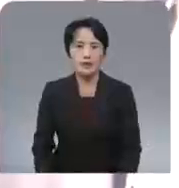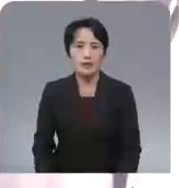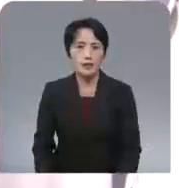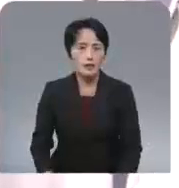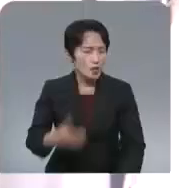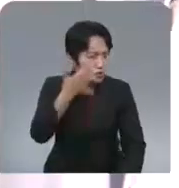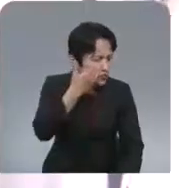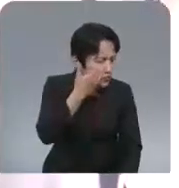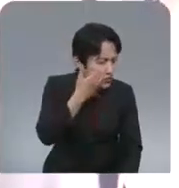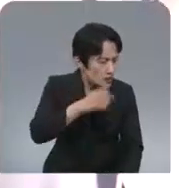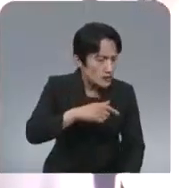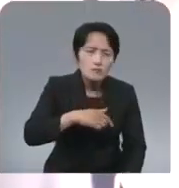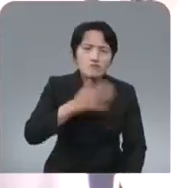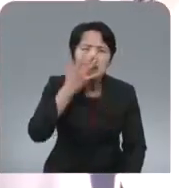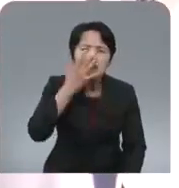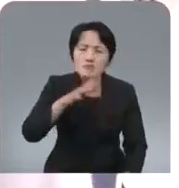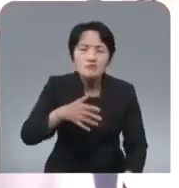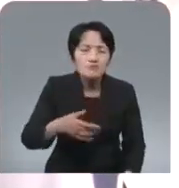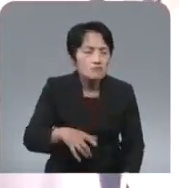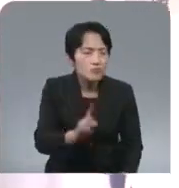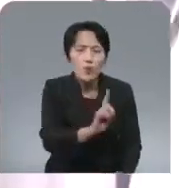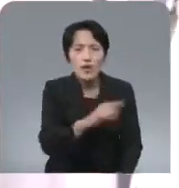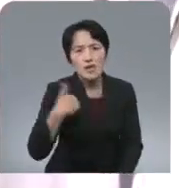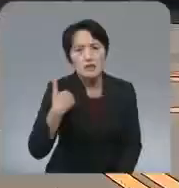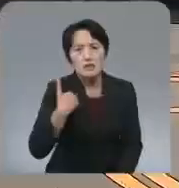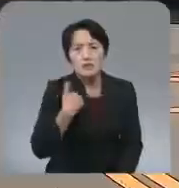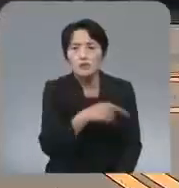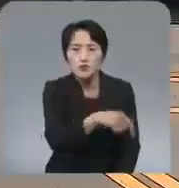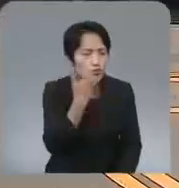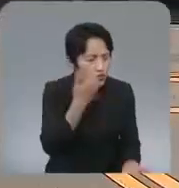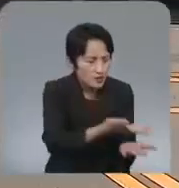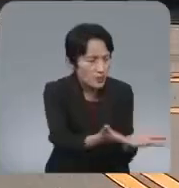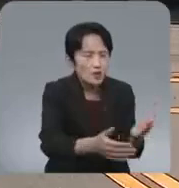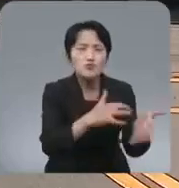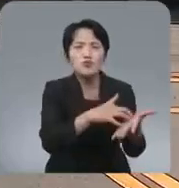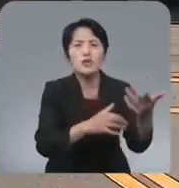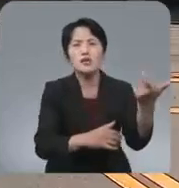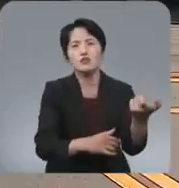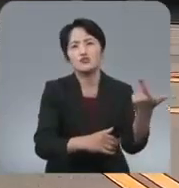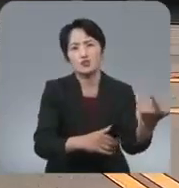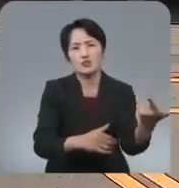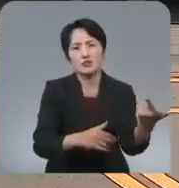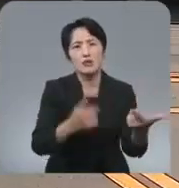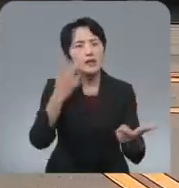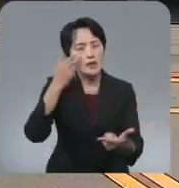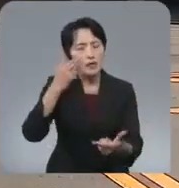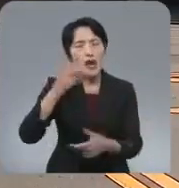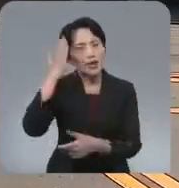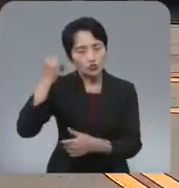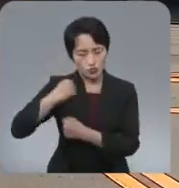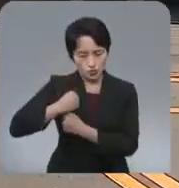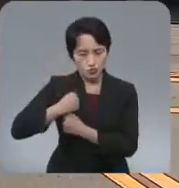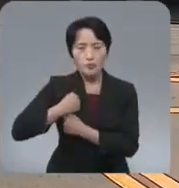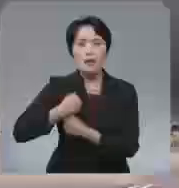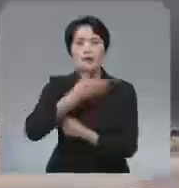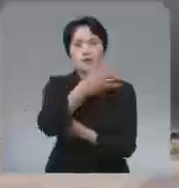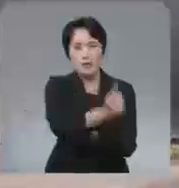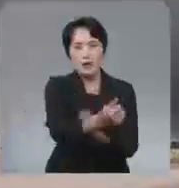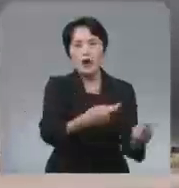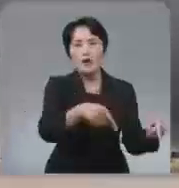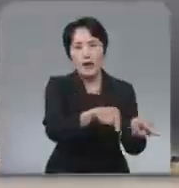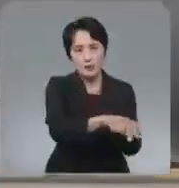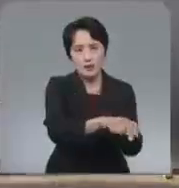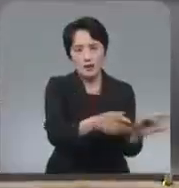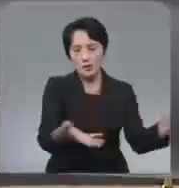bord de l'avion spécial du président les autres corps quant à eux à bord d'un avion citerne avec le ministre sud-coréen de la défense